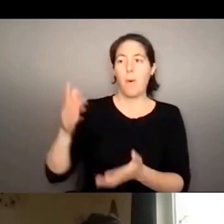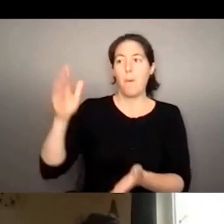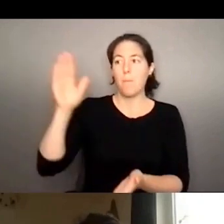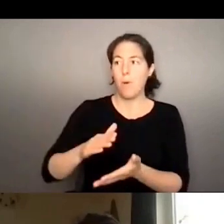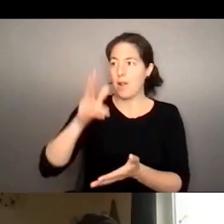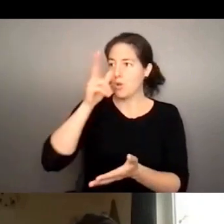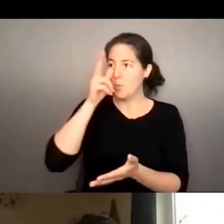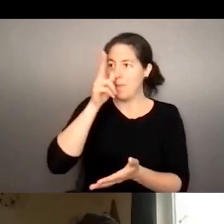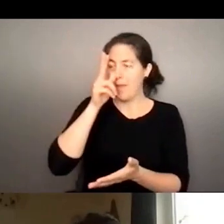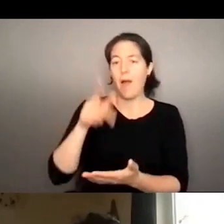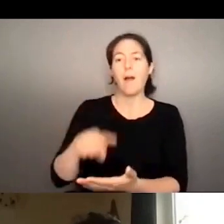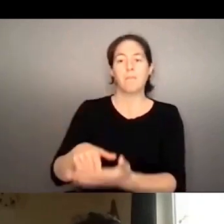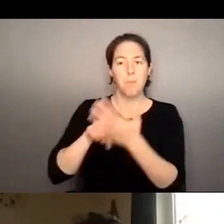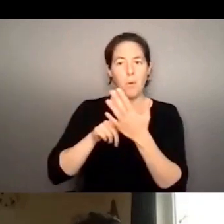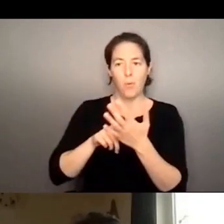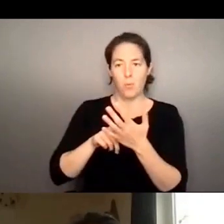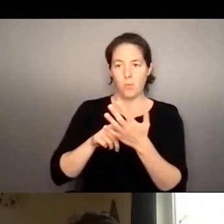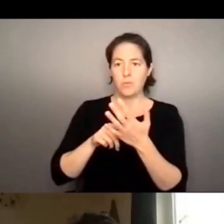vraiment là où ils vont